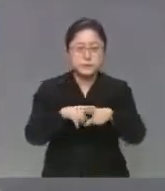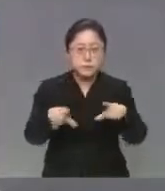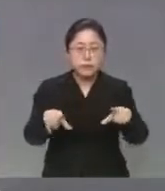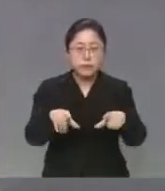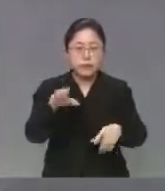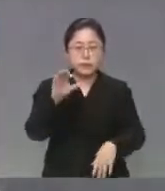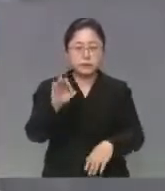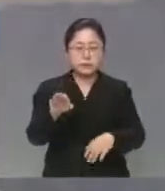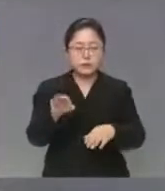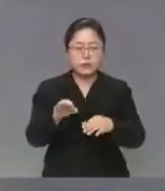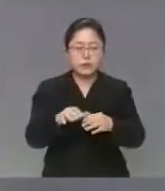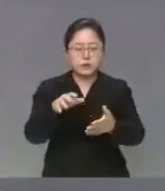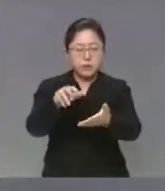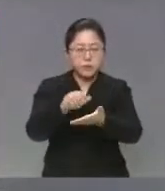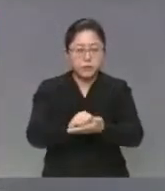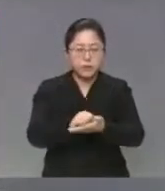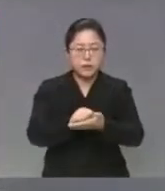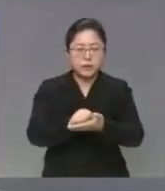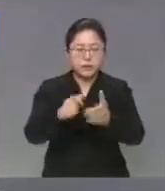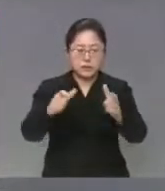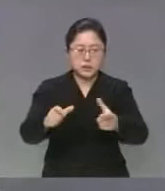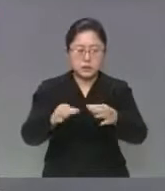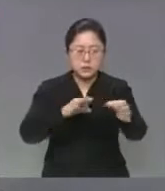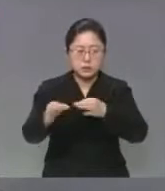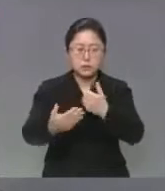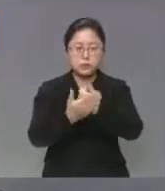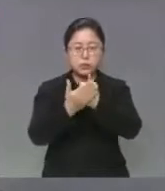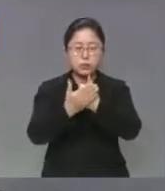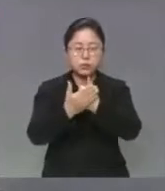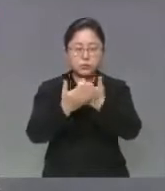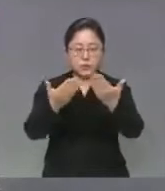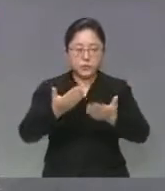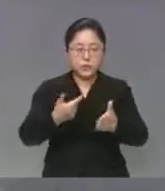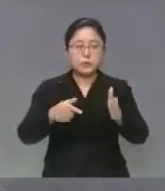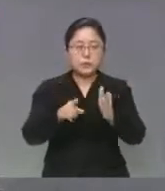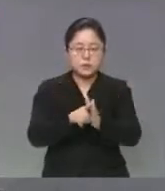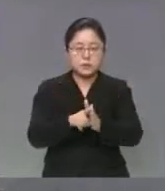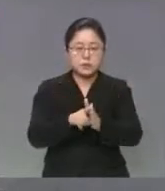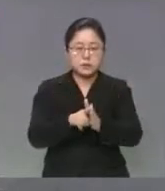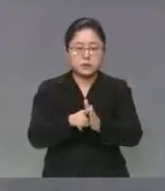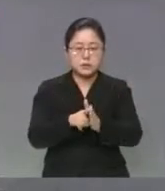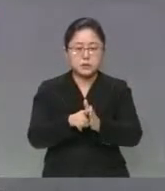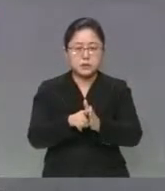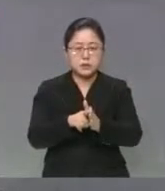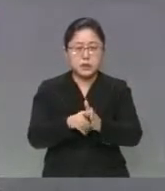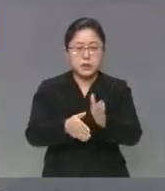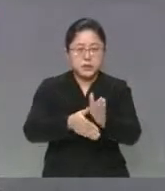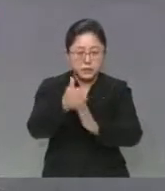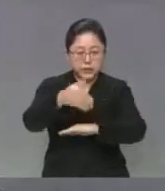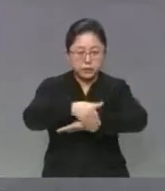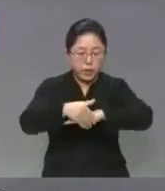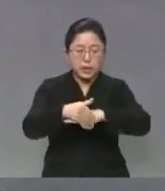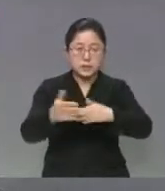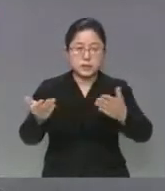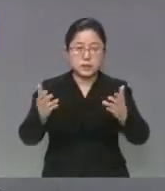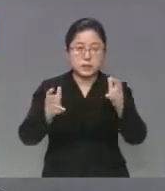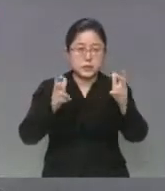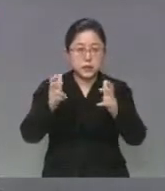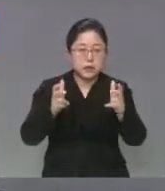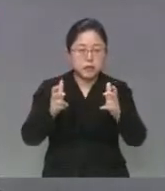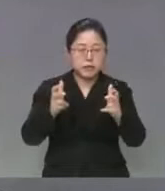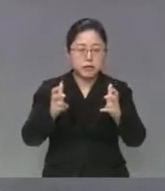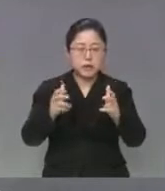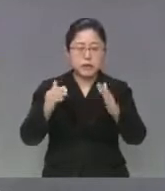민간의 자금으로 하되 우리의 지역 경제도 도움을 주기 위해서 거기에 대한 시 지역 전략